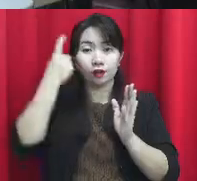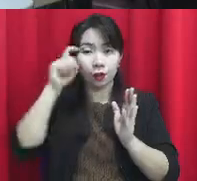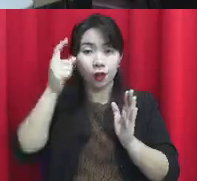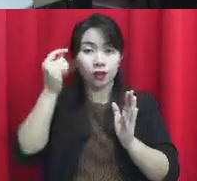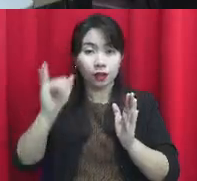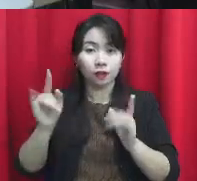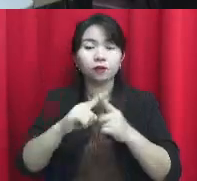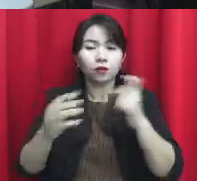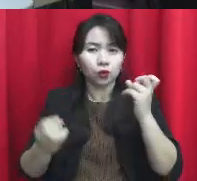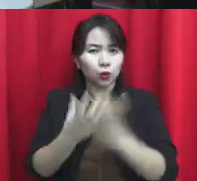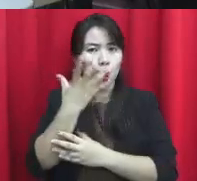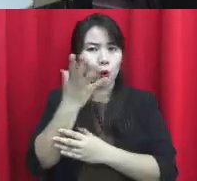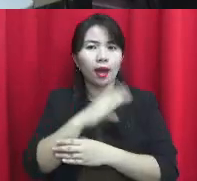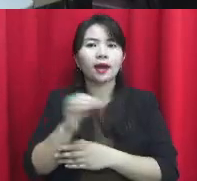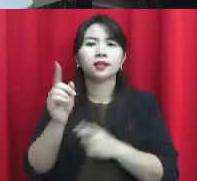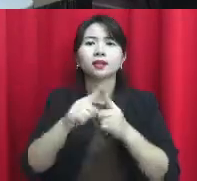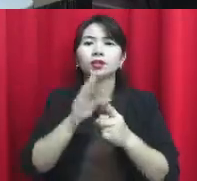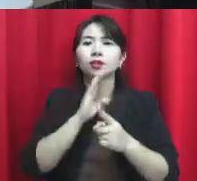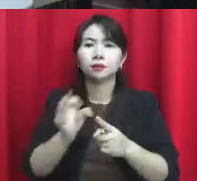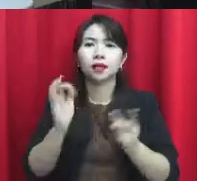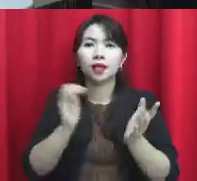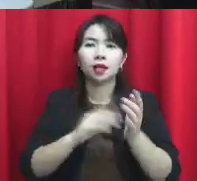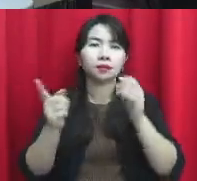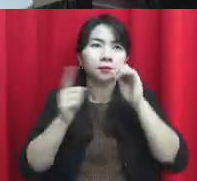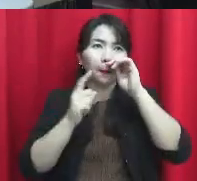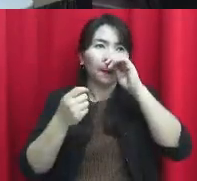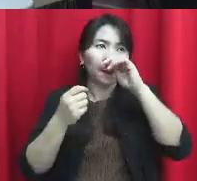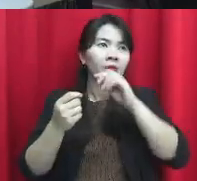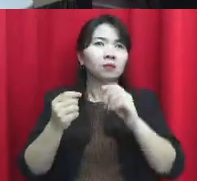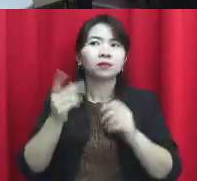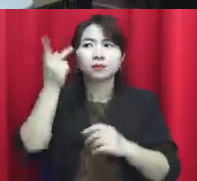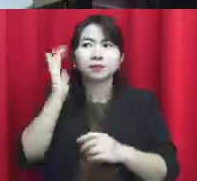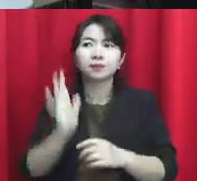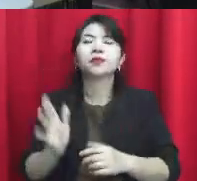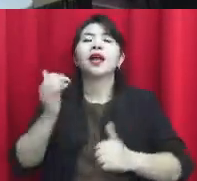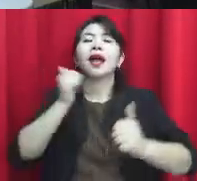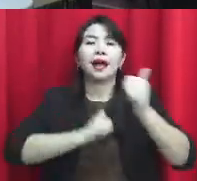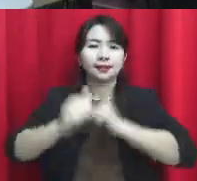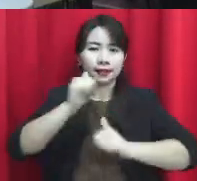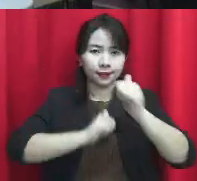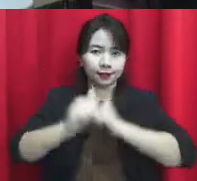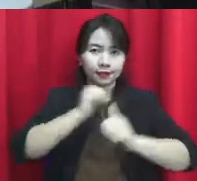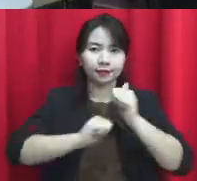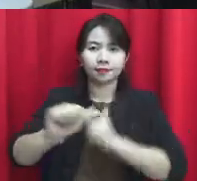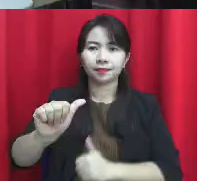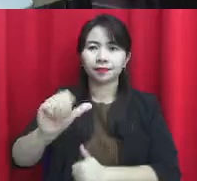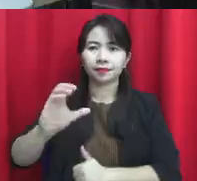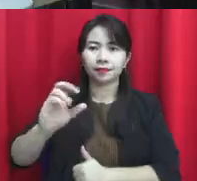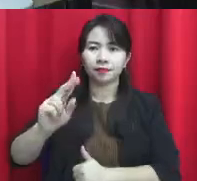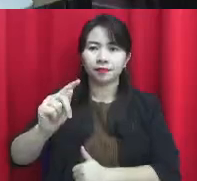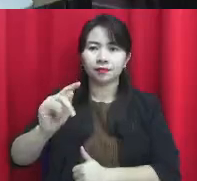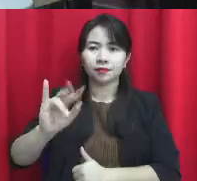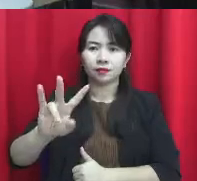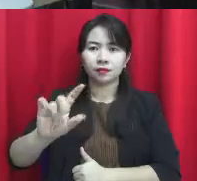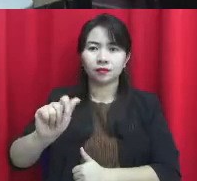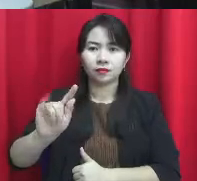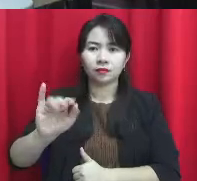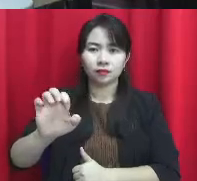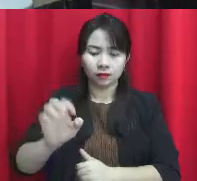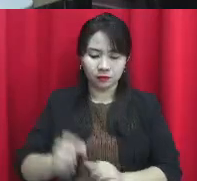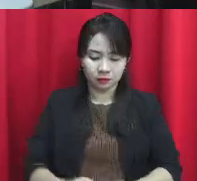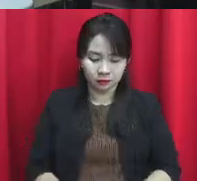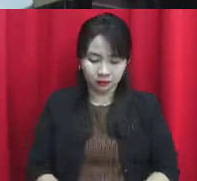God's will for them to be Sabi nga ni Pastor What's that one word activate ginamit niya yung word na yun doon